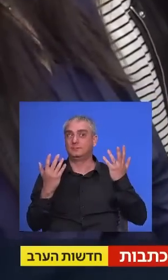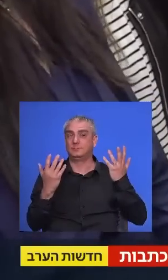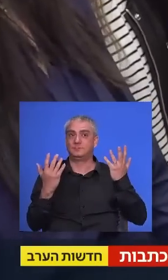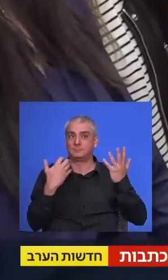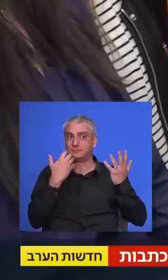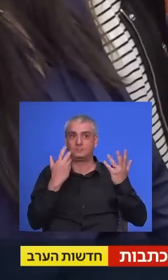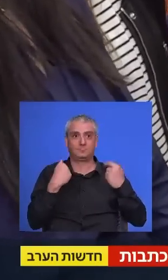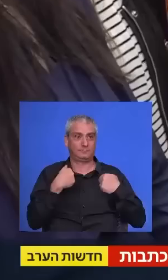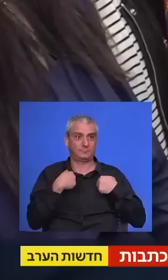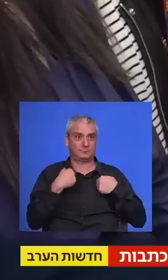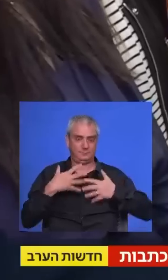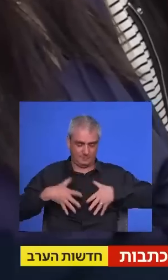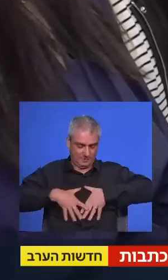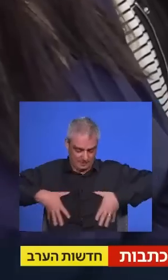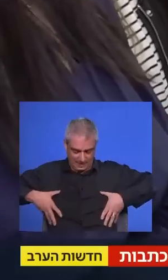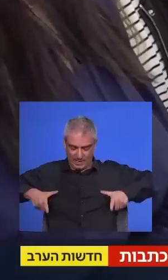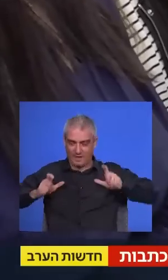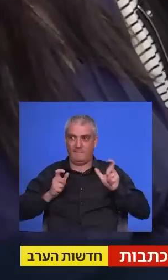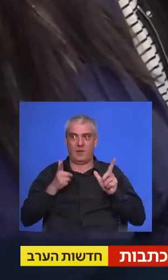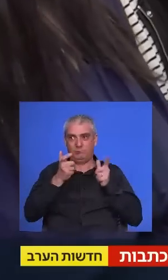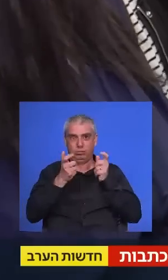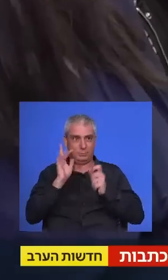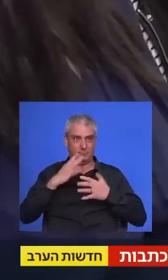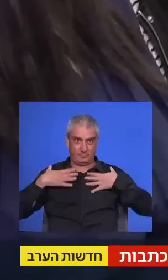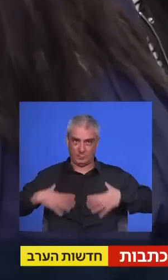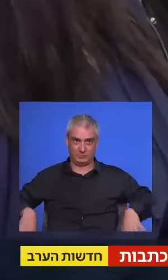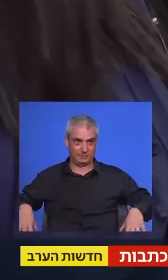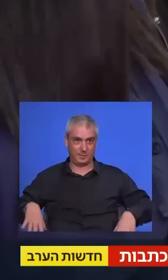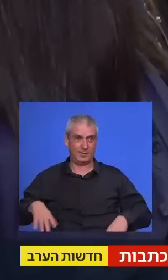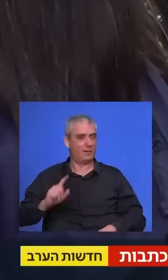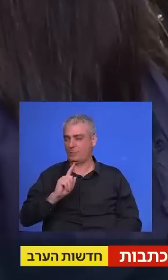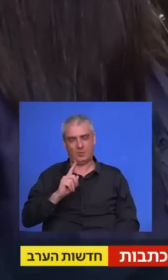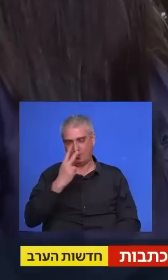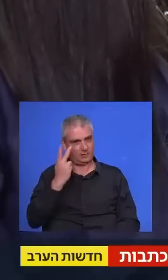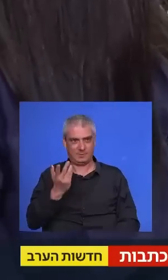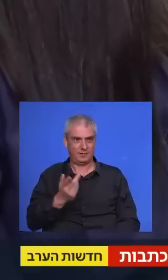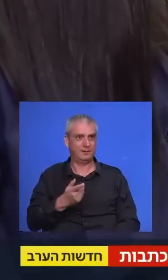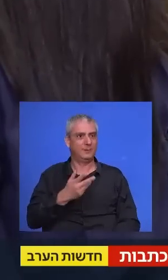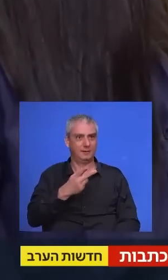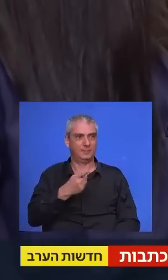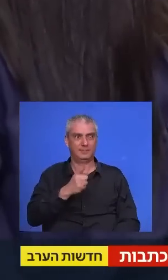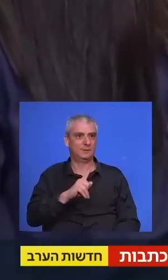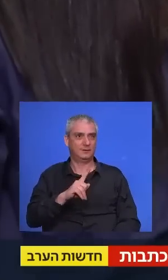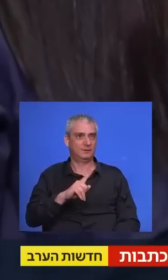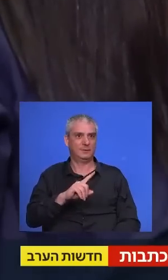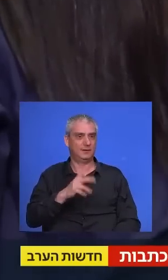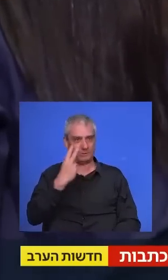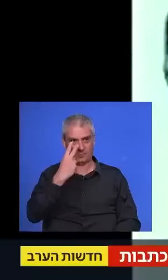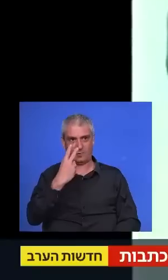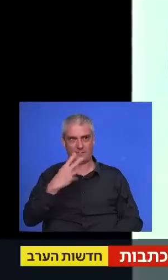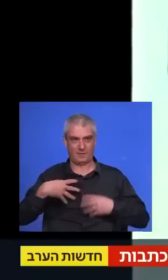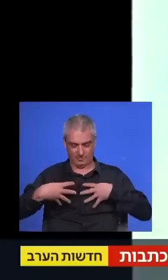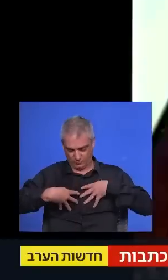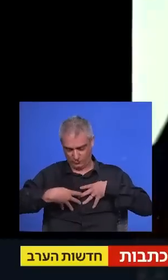סיפור שאני, היה לי אפוד מגן מתחת לשמלה, אבל לא נראה, הנה, זה לא... היו